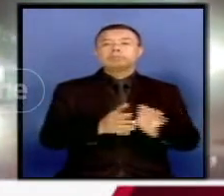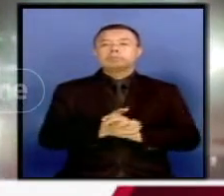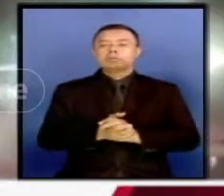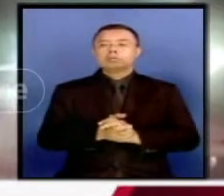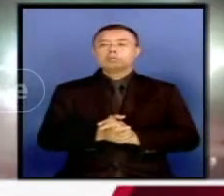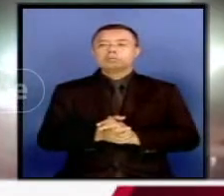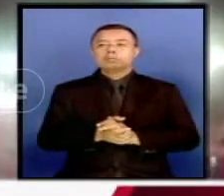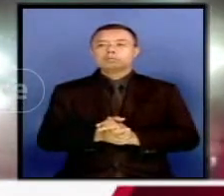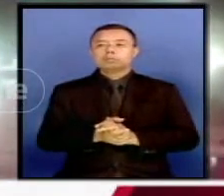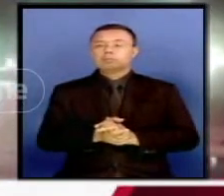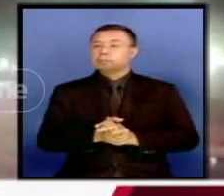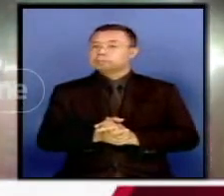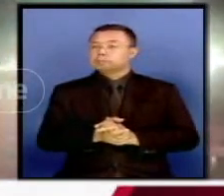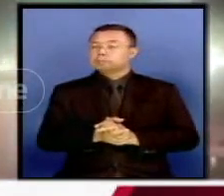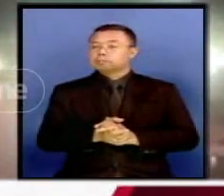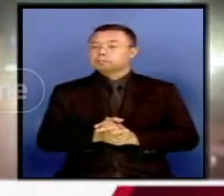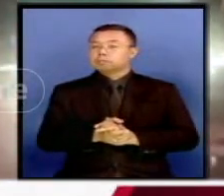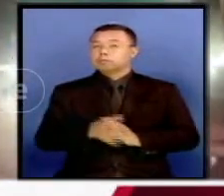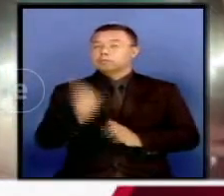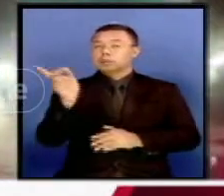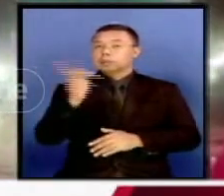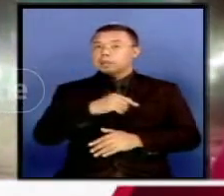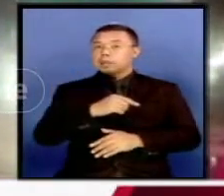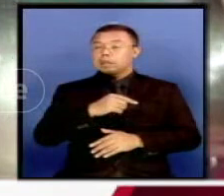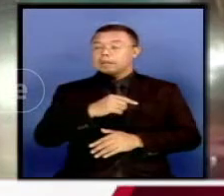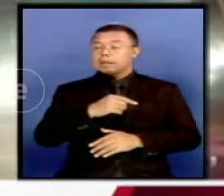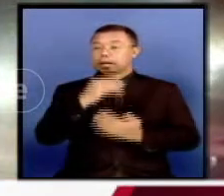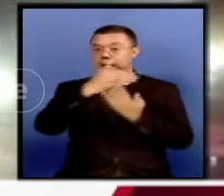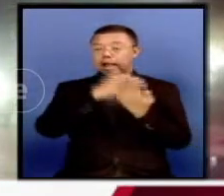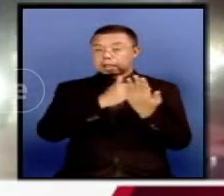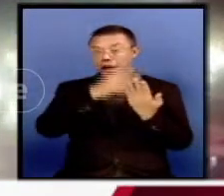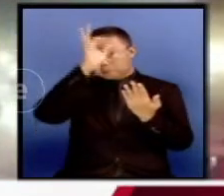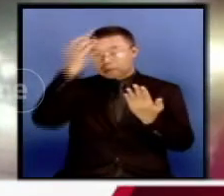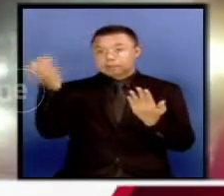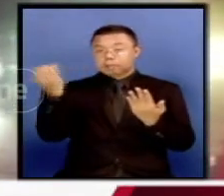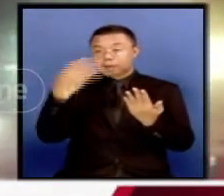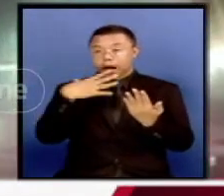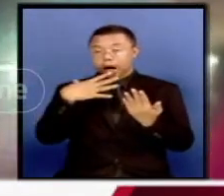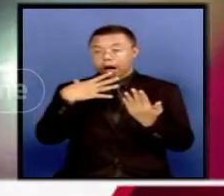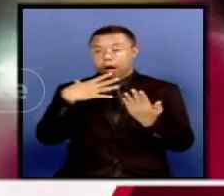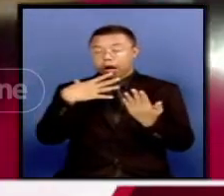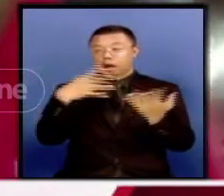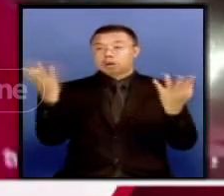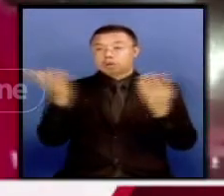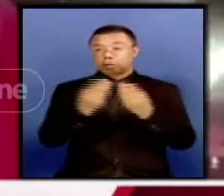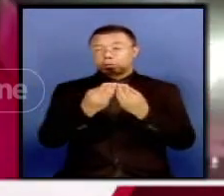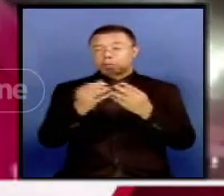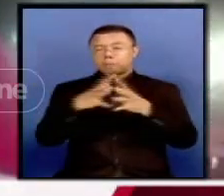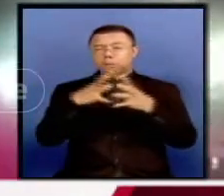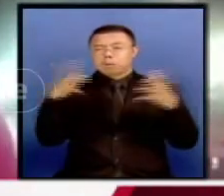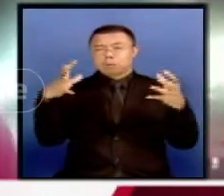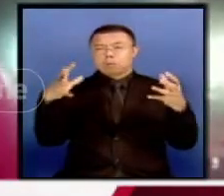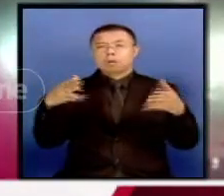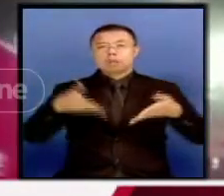Baik, Boni. Sejak menurut kepolisian, kepadatan yang terjadi di jalur